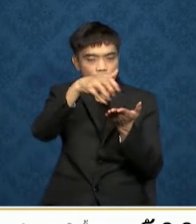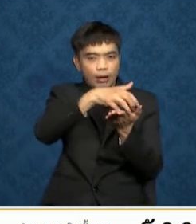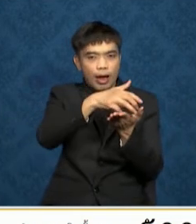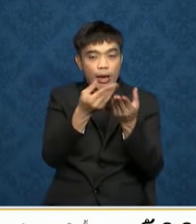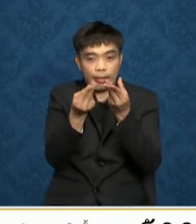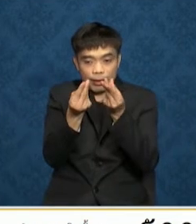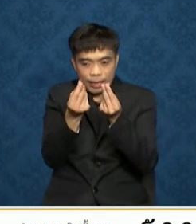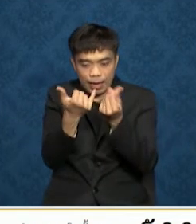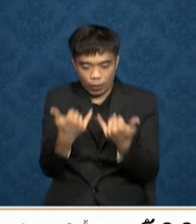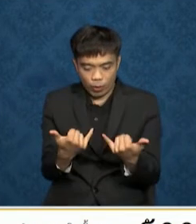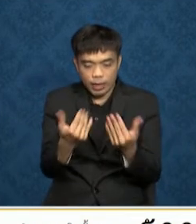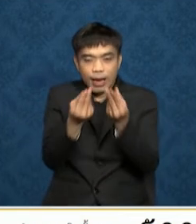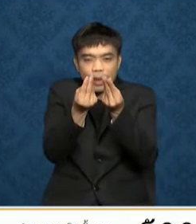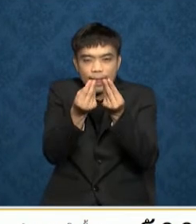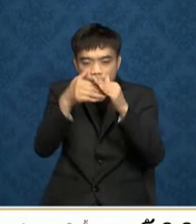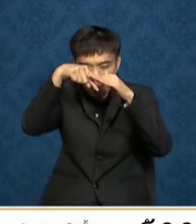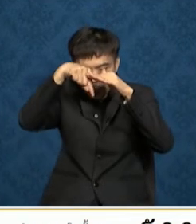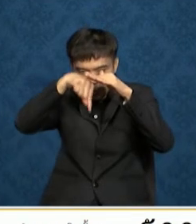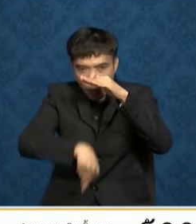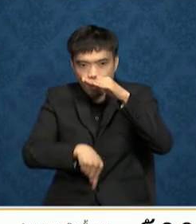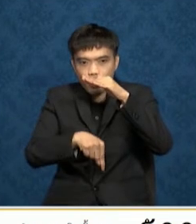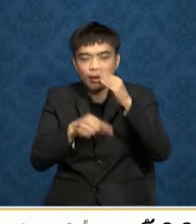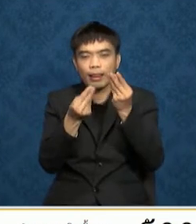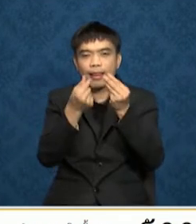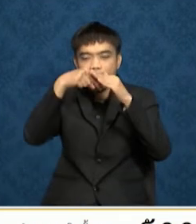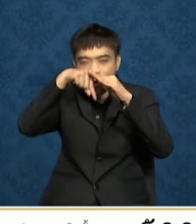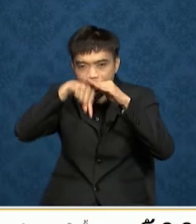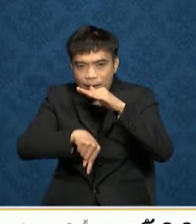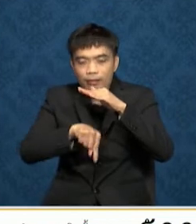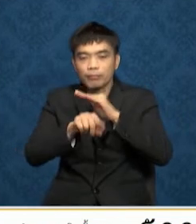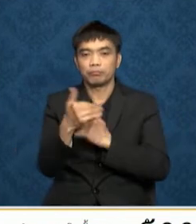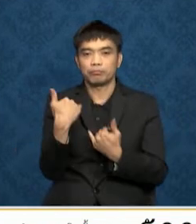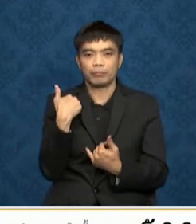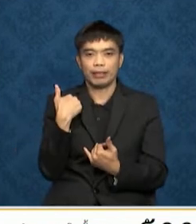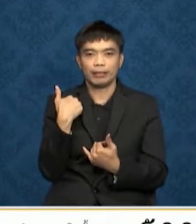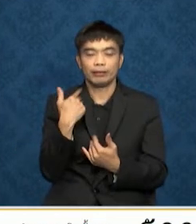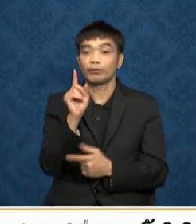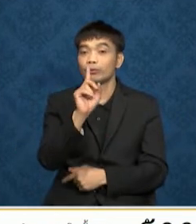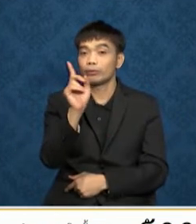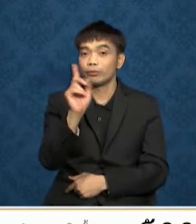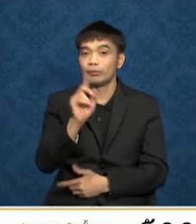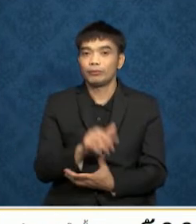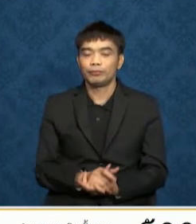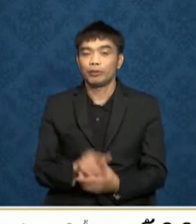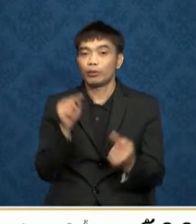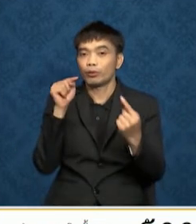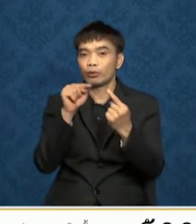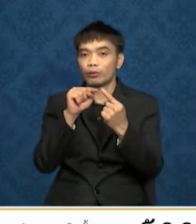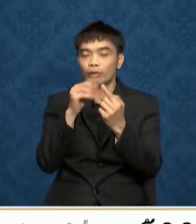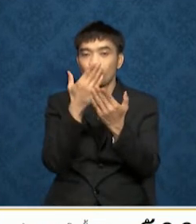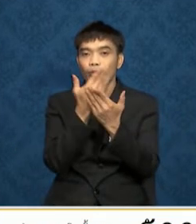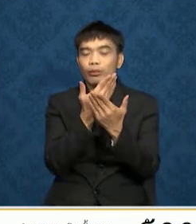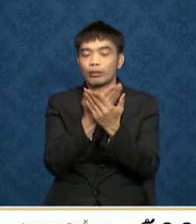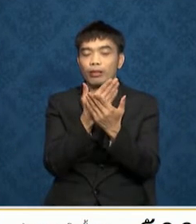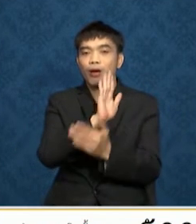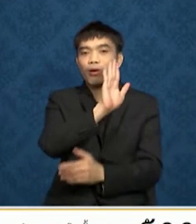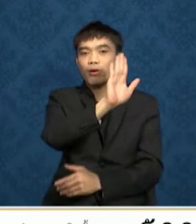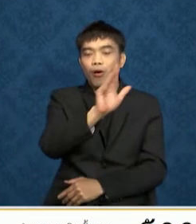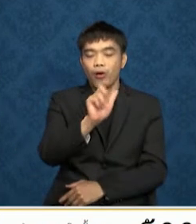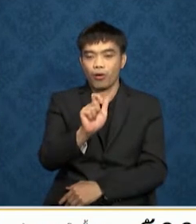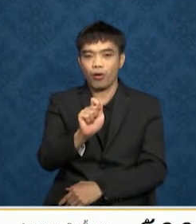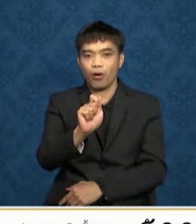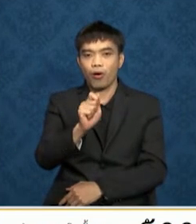ละเอียดในวันนี้ท่านประานครับผมจะลงรายละเอียดในส่วนของงบขององค์กรปกครองส่วน